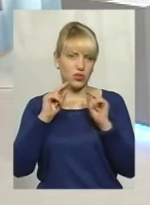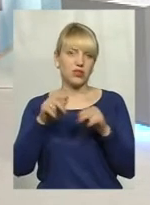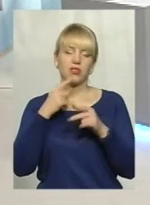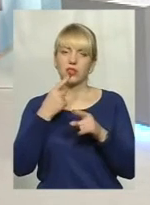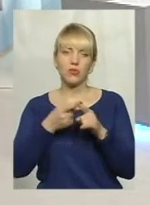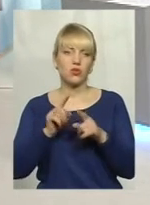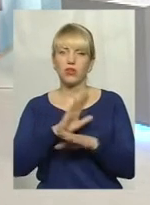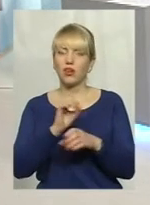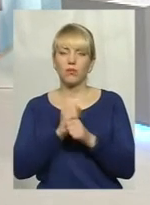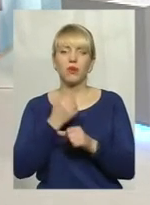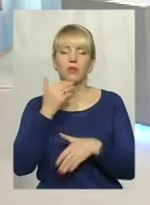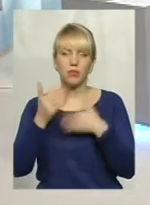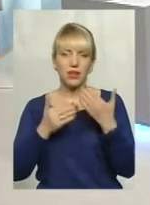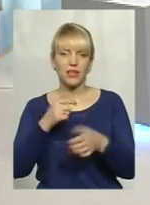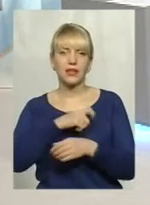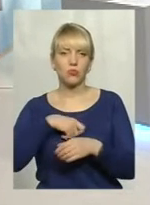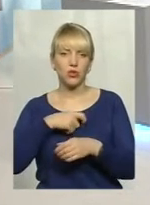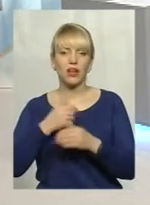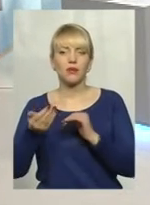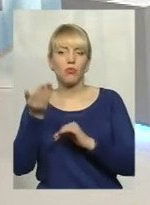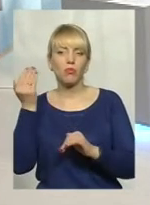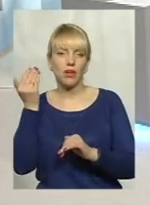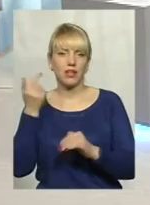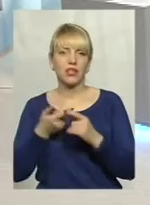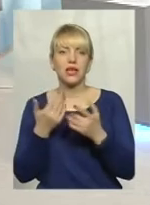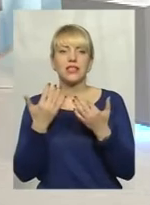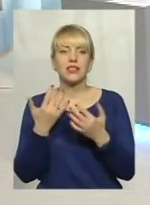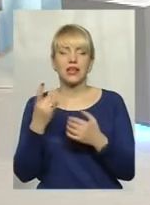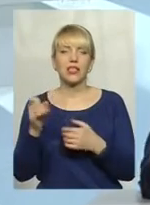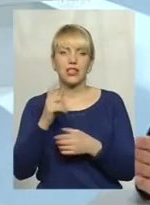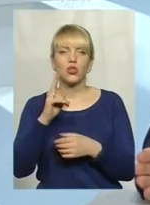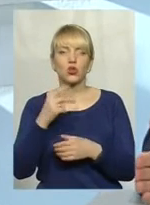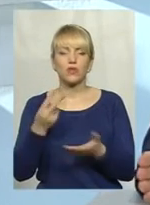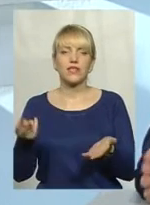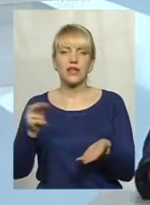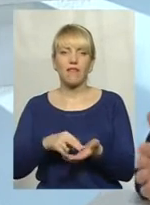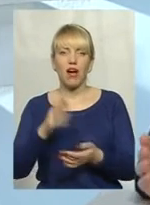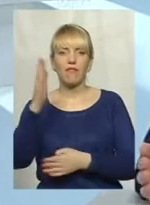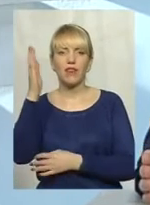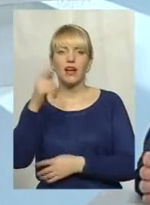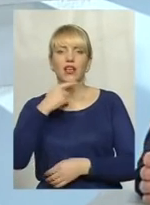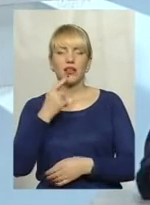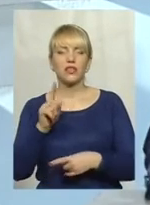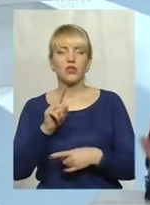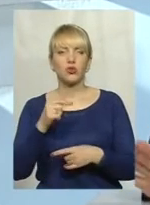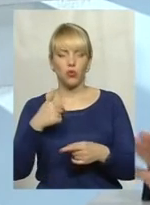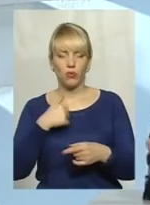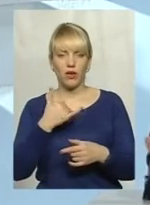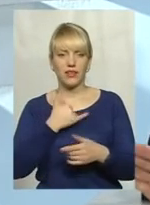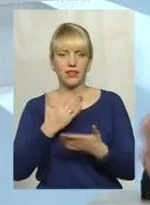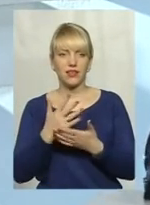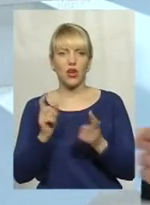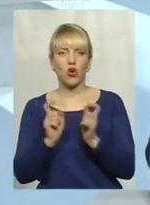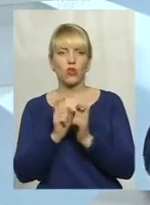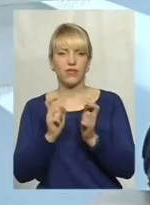речі, запитували депутатів попередньої каденції, скільки раз хтось вставав чи казав, ну насправді, чи в мене конфлікт інтересів. Це було один чи